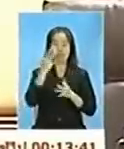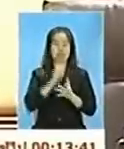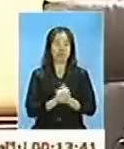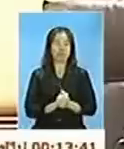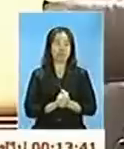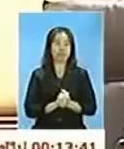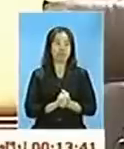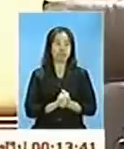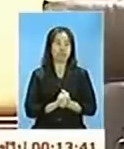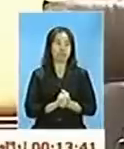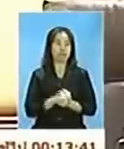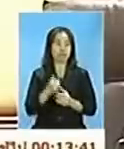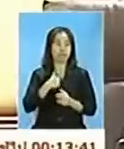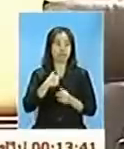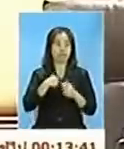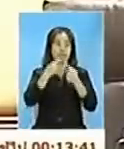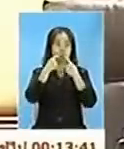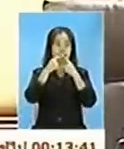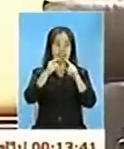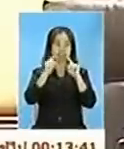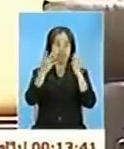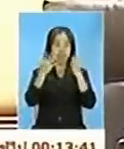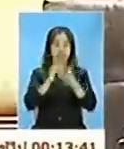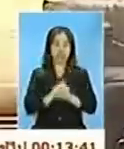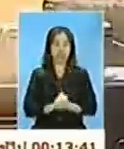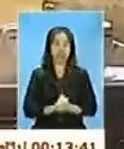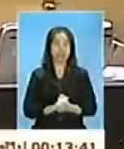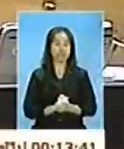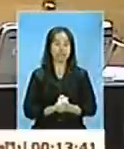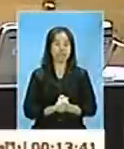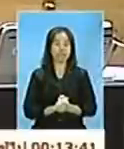ม่เคยให้ราคาคุณด้วยผมตอบนี่คำถามสามครับ